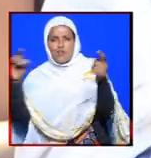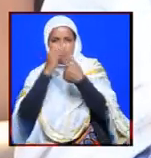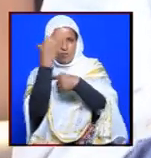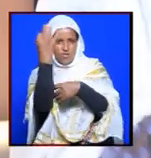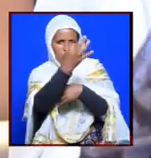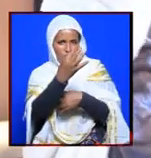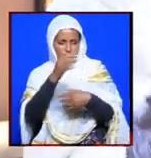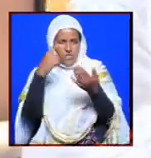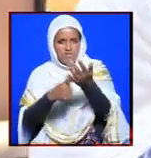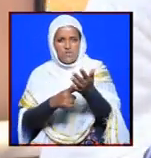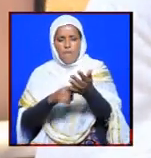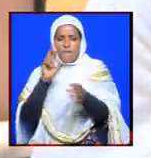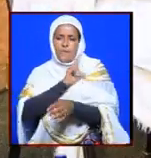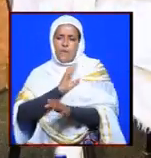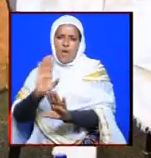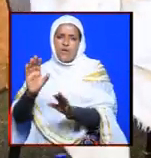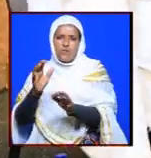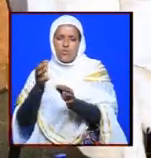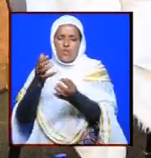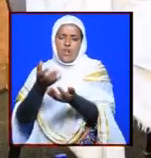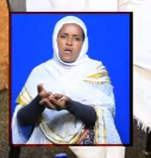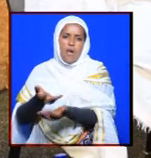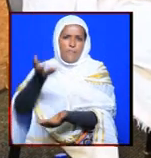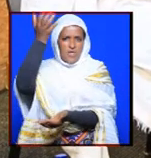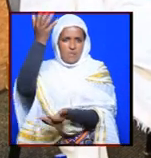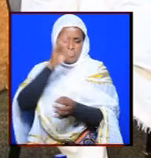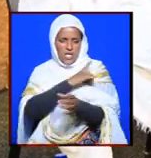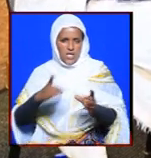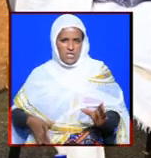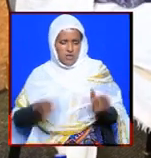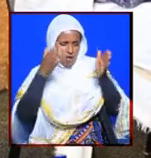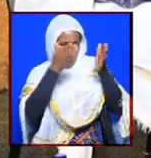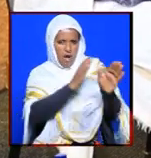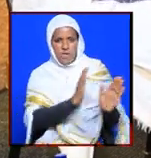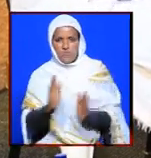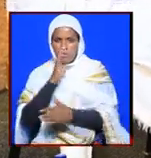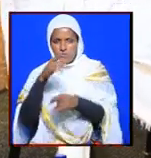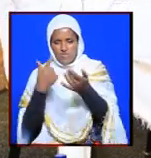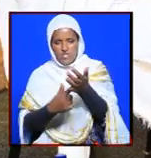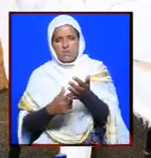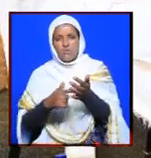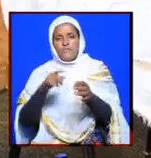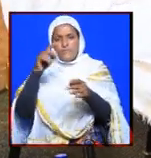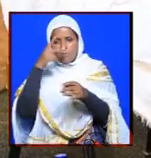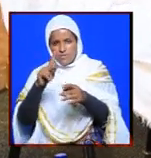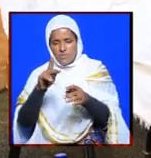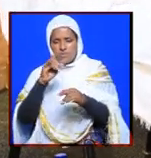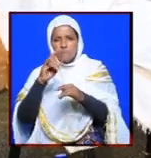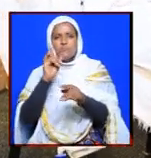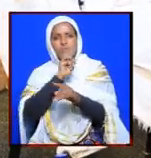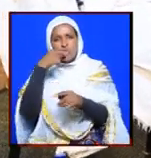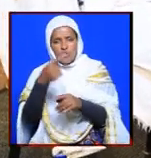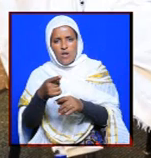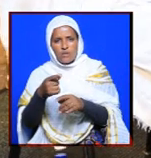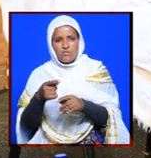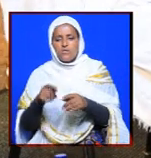የሚሰብከው። ስለዚህ ፕሮቴስታንቲዝም በጠባዩ ለካፒታሊዝም ነው እንጂ የሚያዘጋጀው ለክርስትና ያዘጋጅም በእውነት እና ከዚህ የተነሳ እንደ ፕሮቴስታንቲዝም ምን